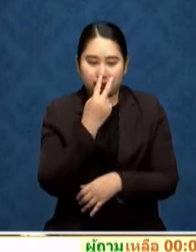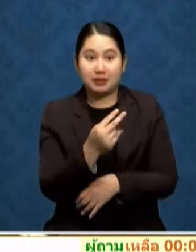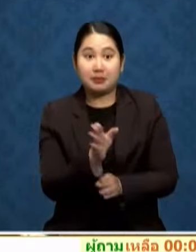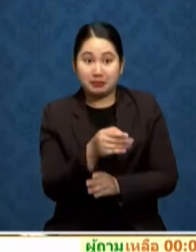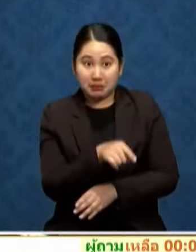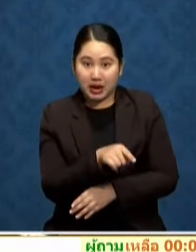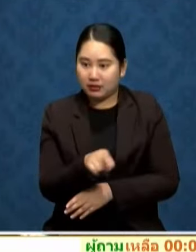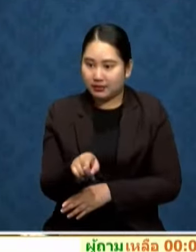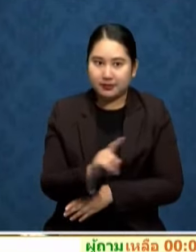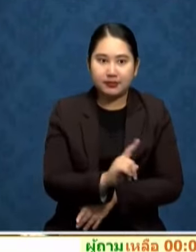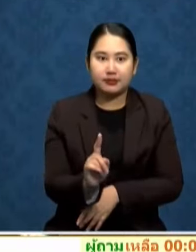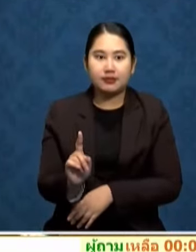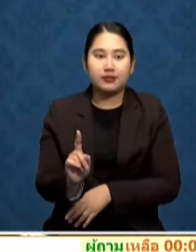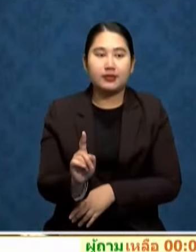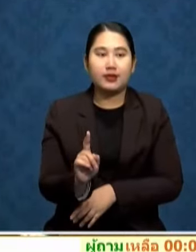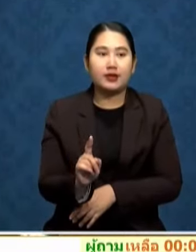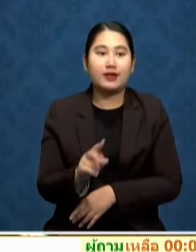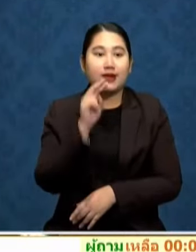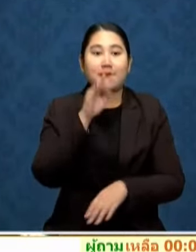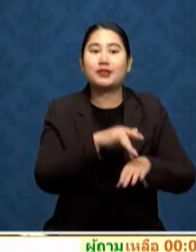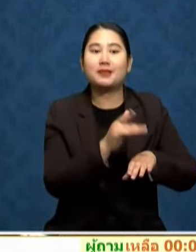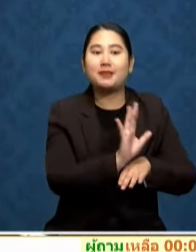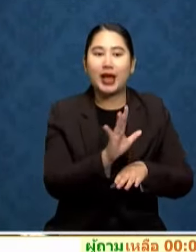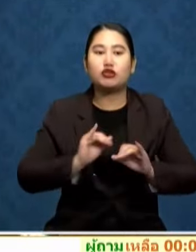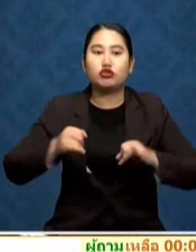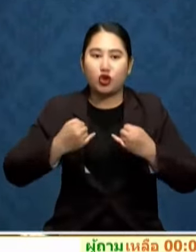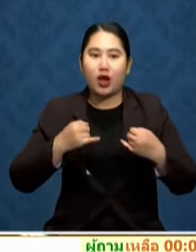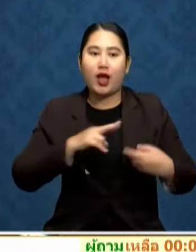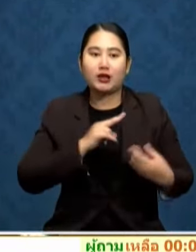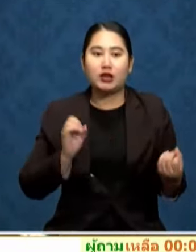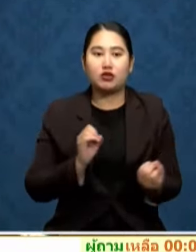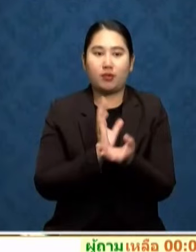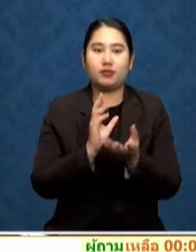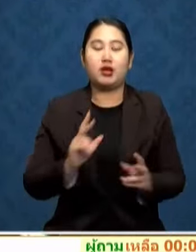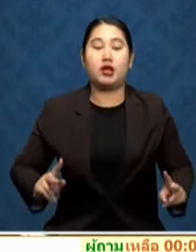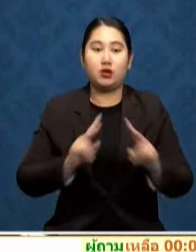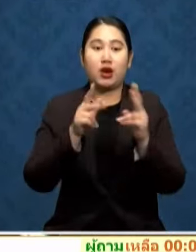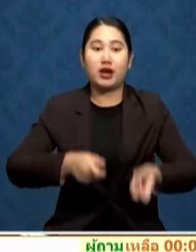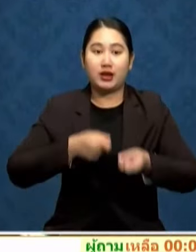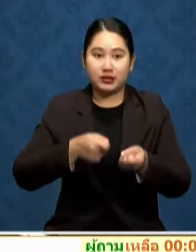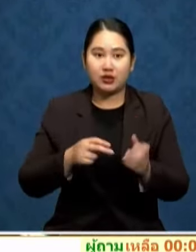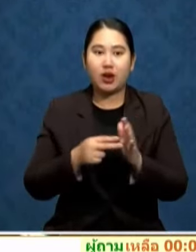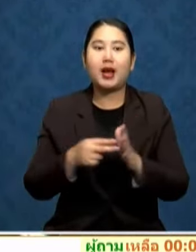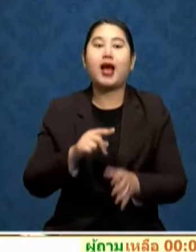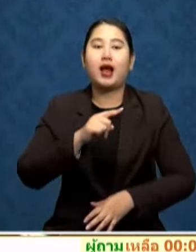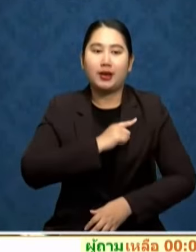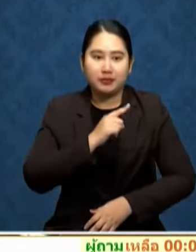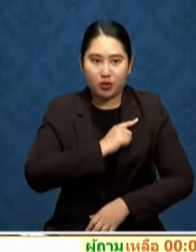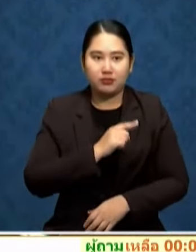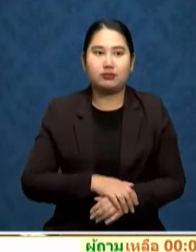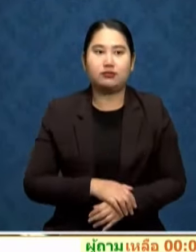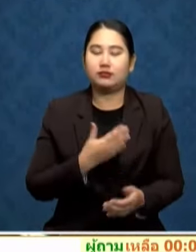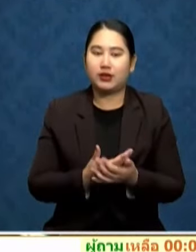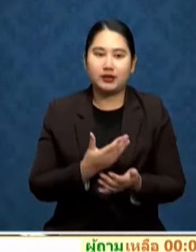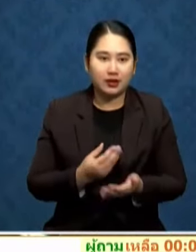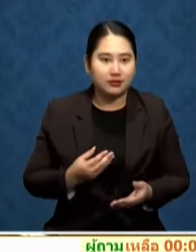พันธุ์นี้ในบ่อของพี่น้องประชาชนที่ไม่ใช่แหล่งน้ำธรรมชาติและเกิดความเสียหายกระทรวงเกษตรและสหกรณ์จะรับผิดชอบทุ